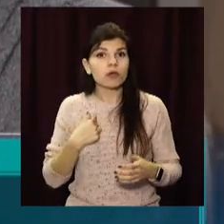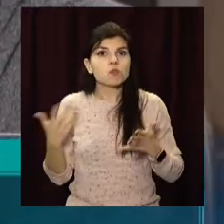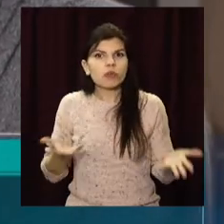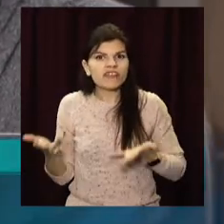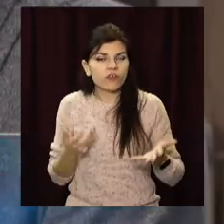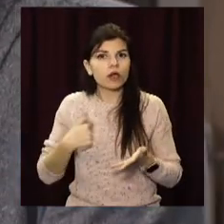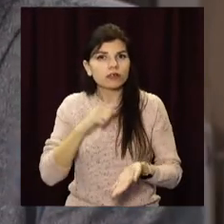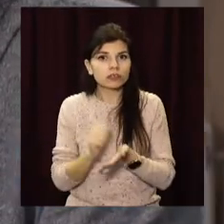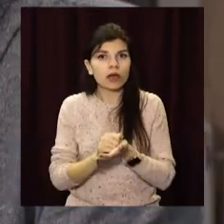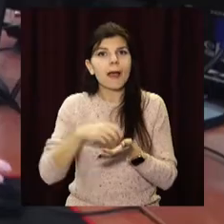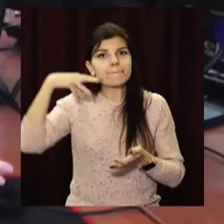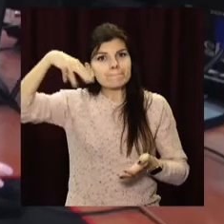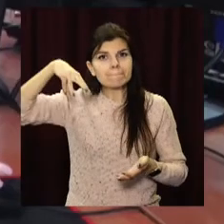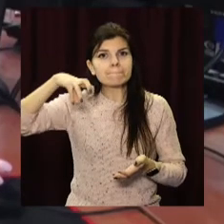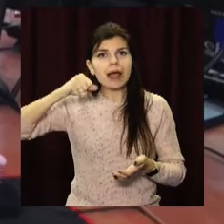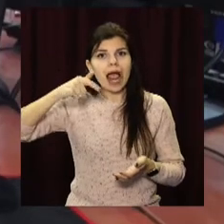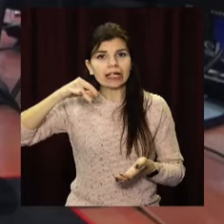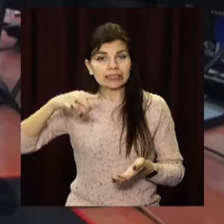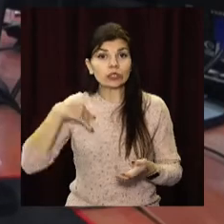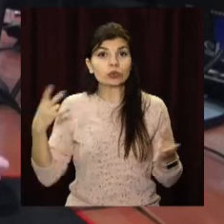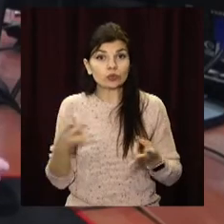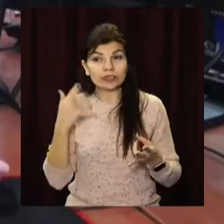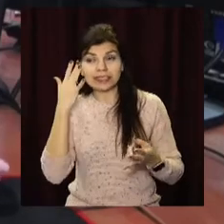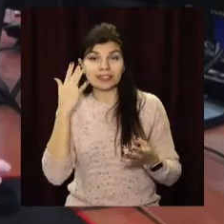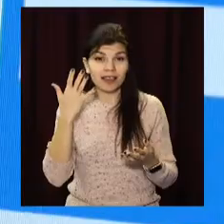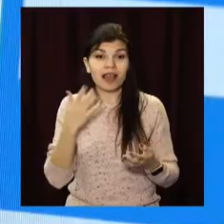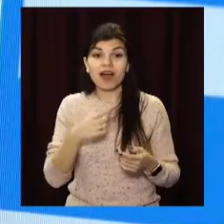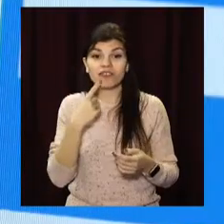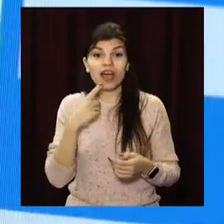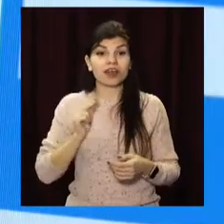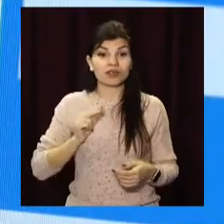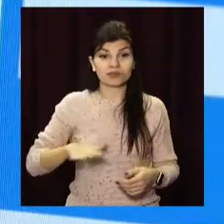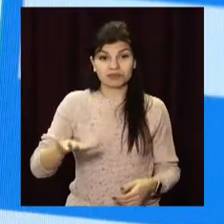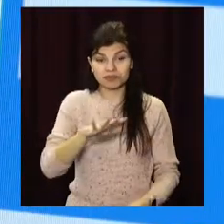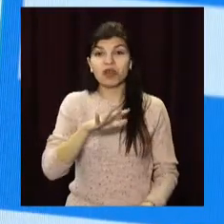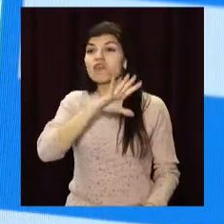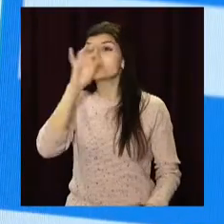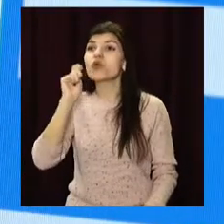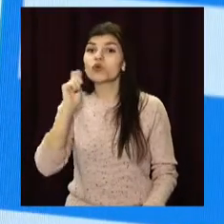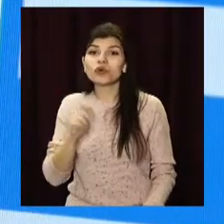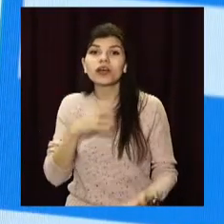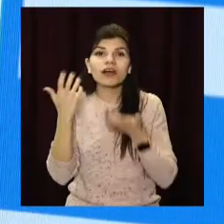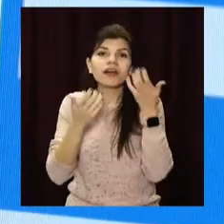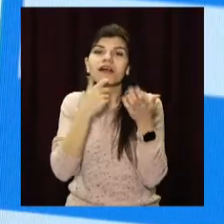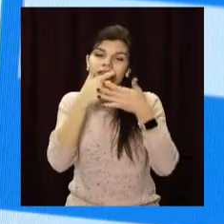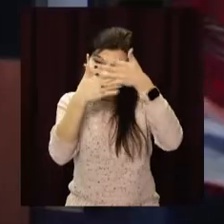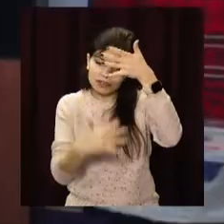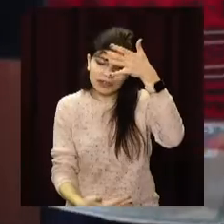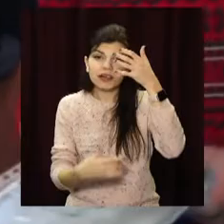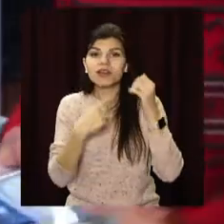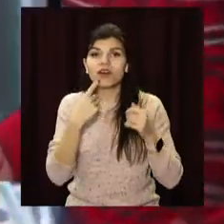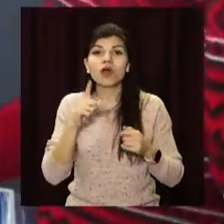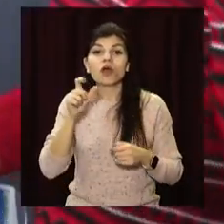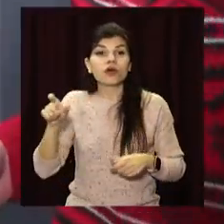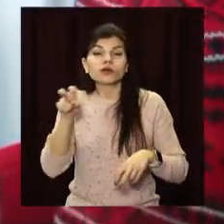отримати червоний диплом магістра. Представники інтернет-ресурсу, який допомагає роботодавцям усієї України знаходити персонал, розповідають,